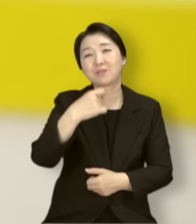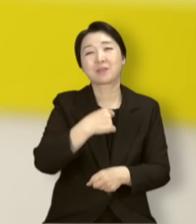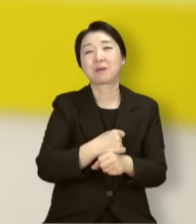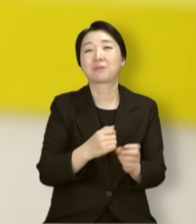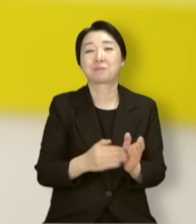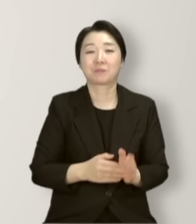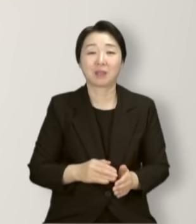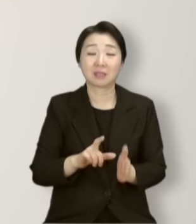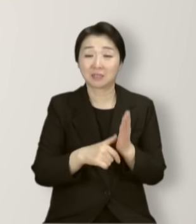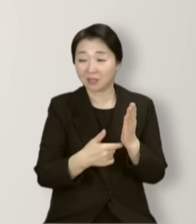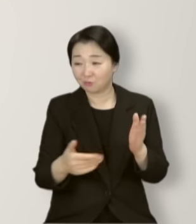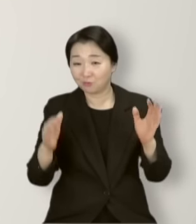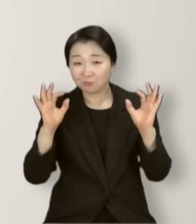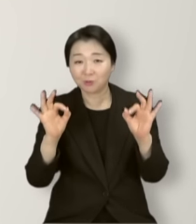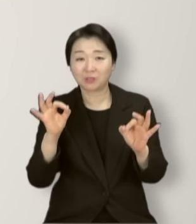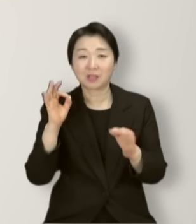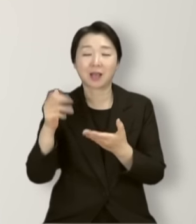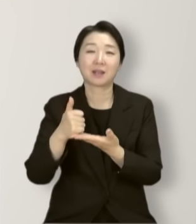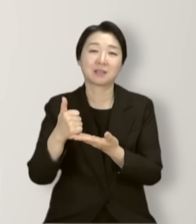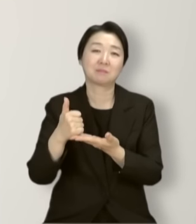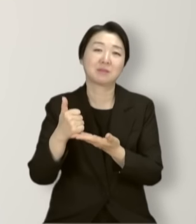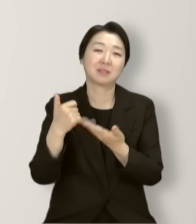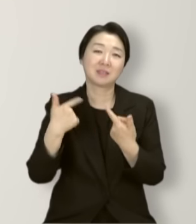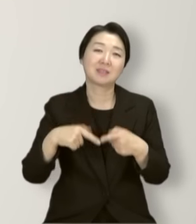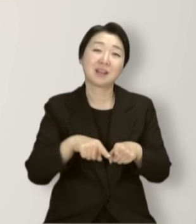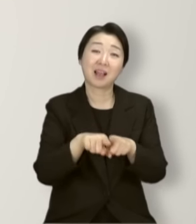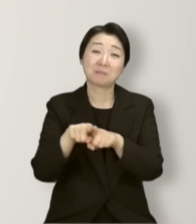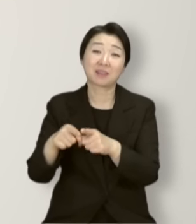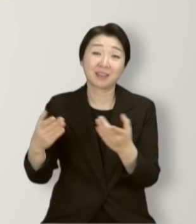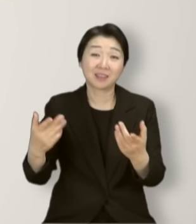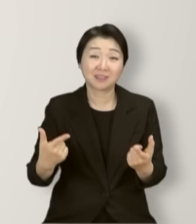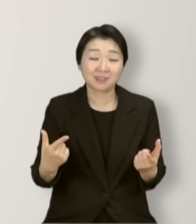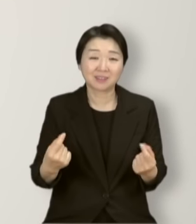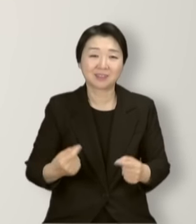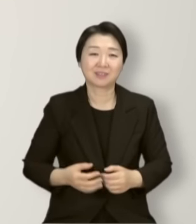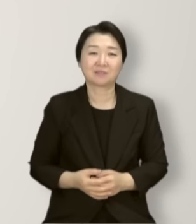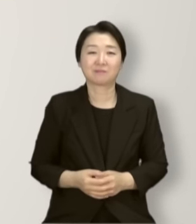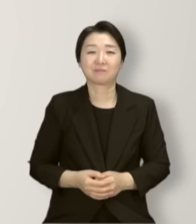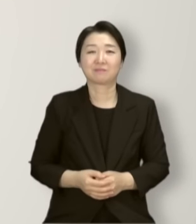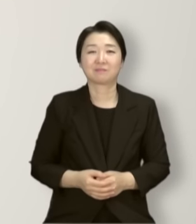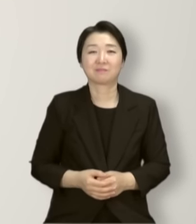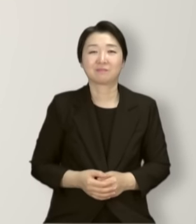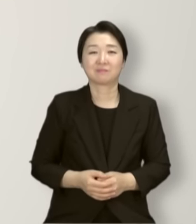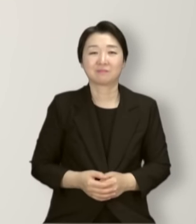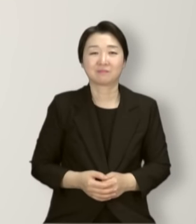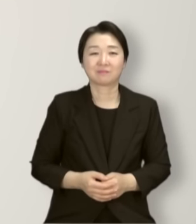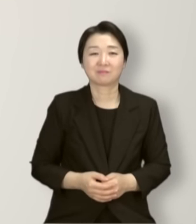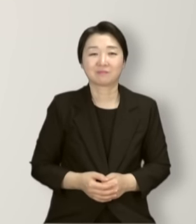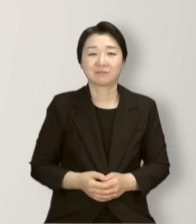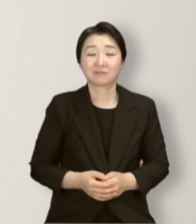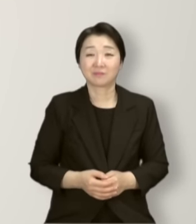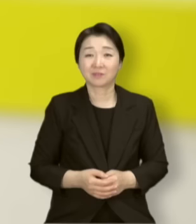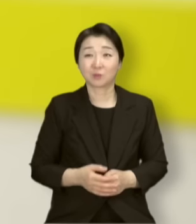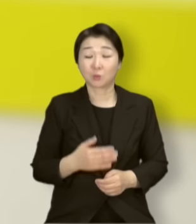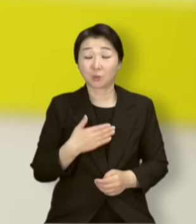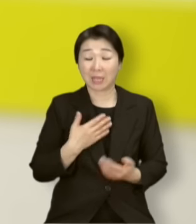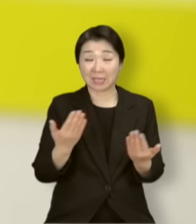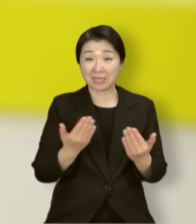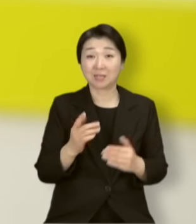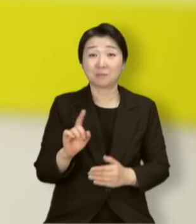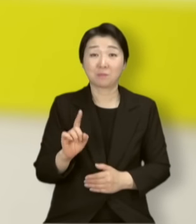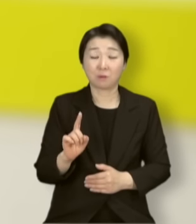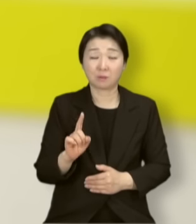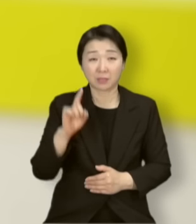됐죠. 시간이 지나고 나서 보니까 하나님이 그럼, 늘 함께해 예, 주셨던 그렇죠. 시간이셨네요. 그리고 메인 조합은